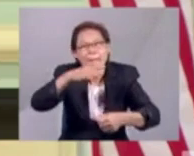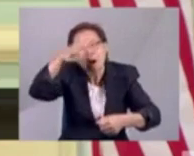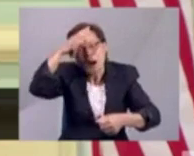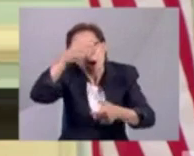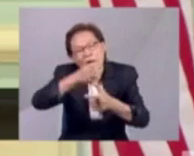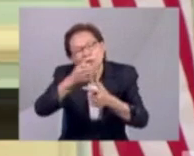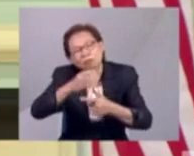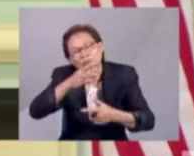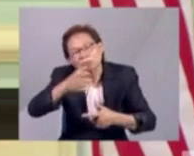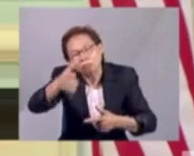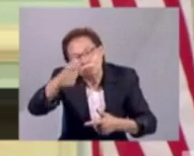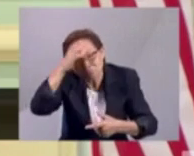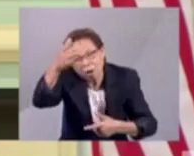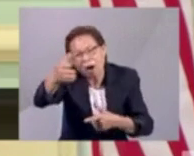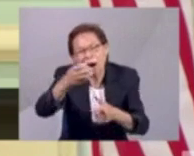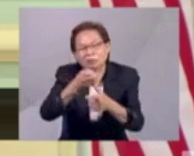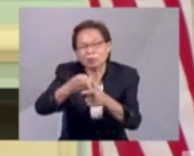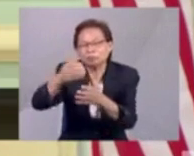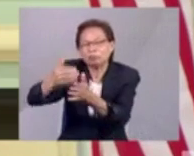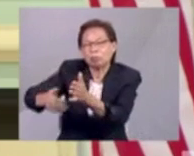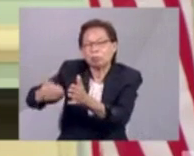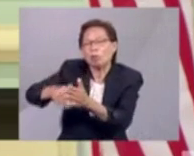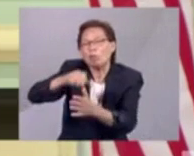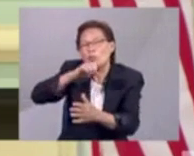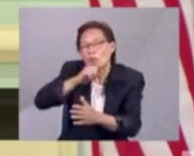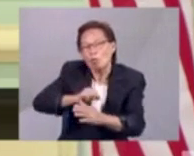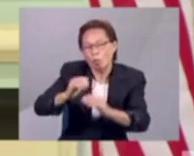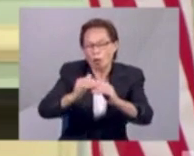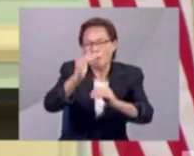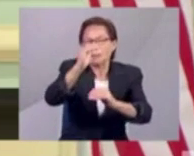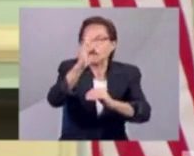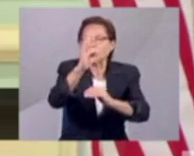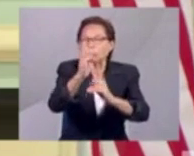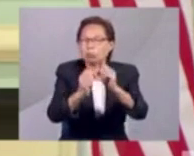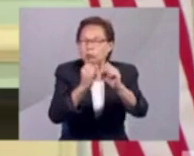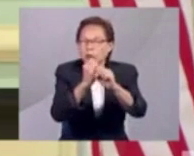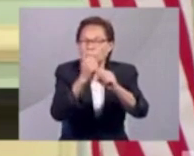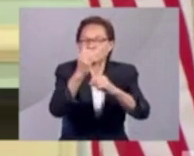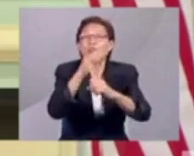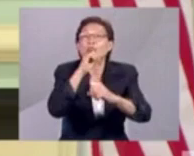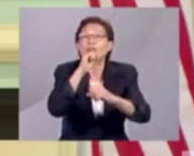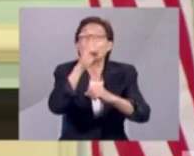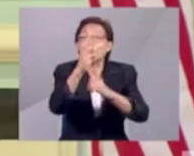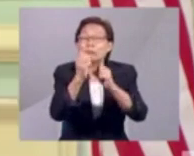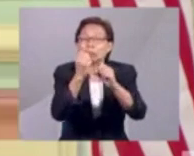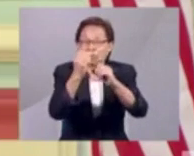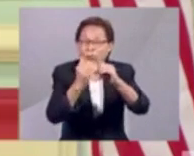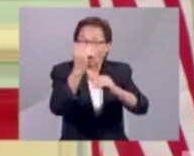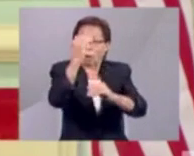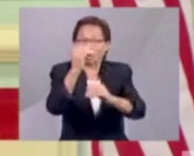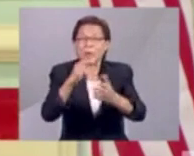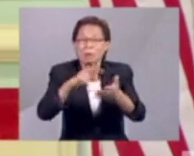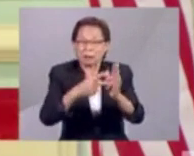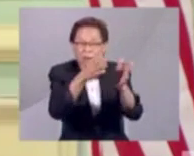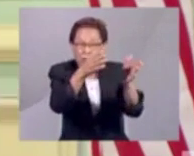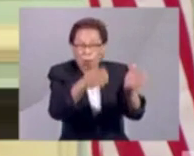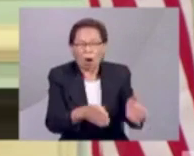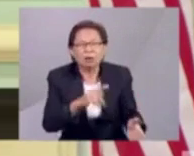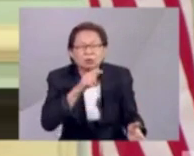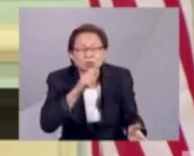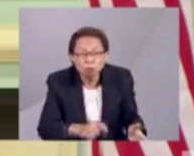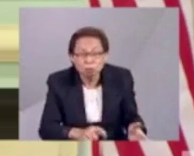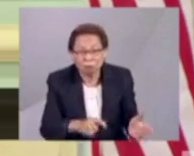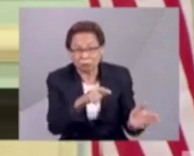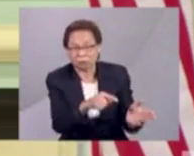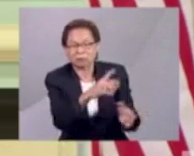nenek kita ataupun saudara mara kita, umur mereka melebihi daripada 60 tahun yang dianggap warga emas, dan juga